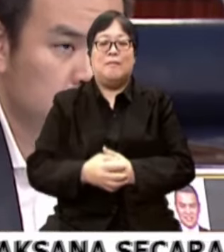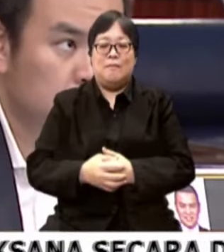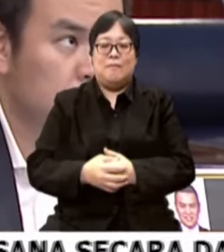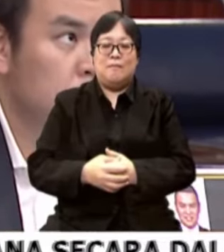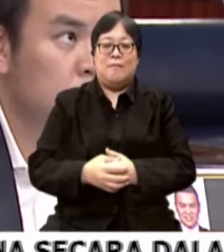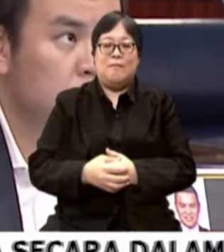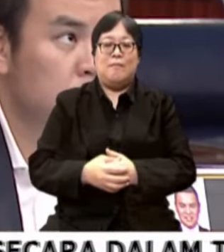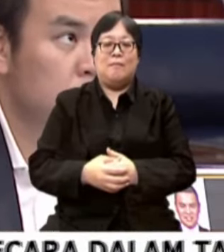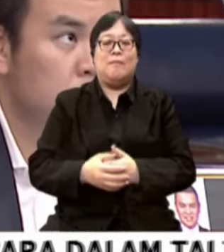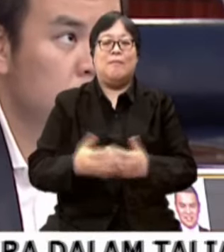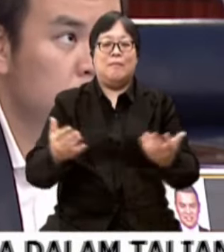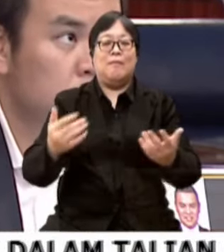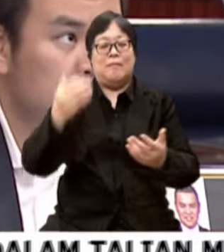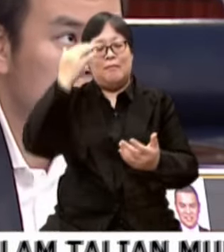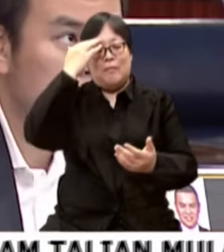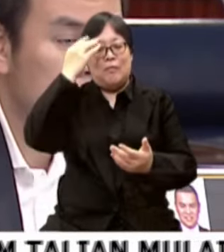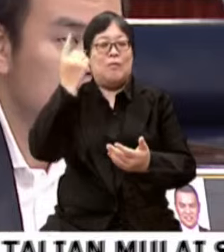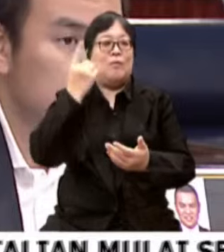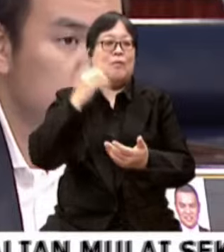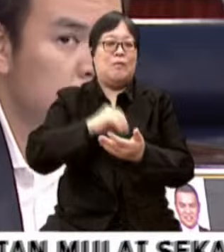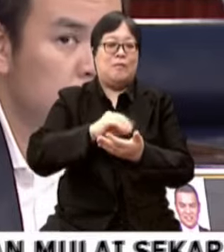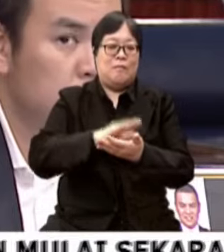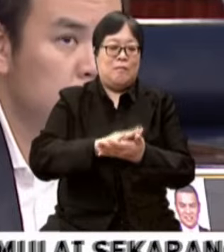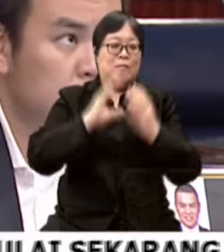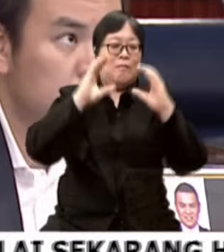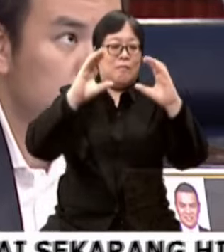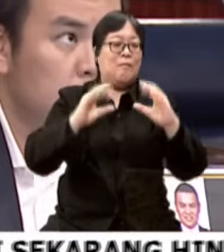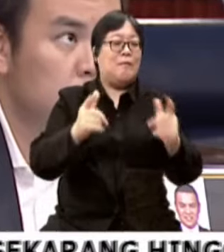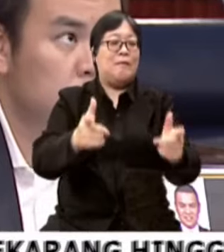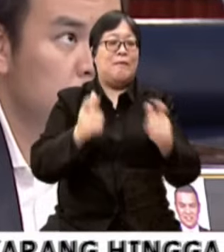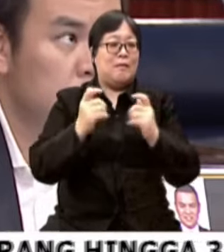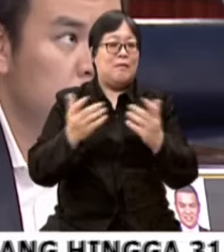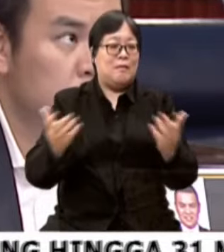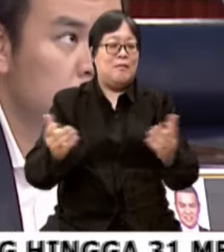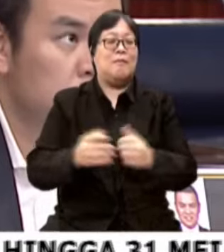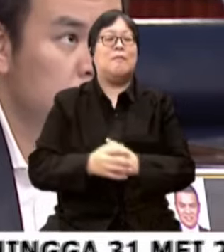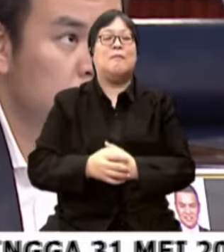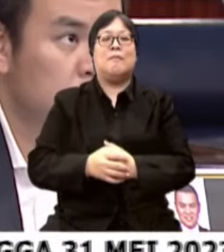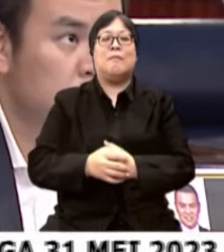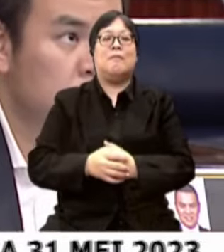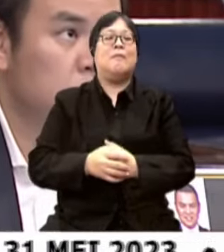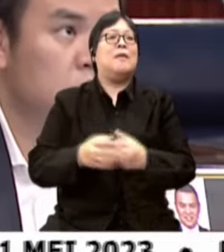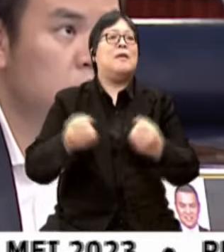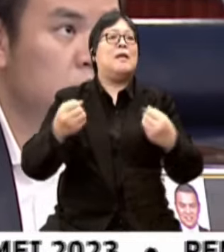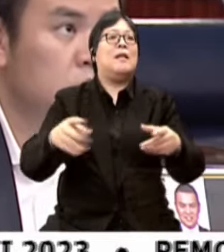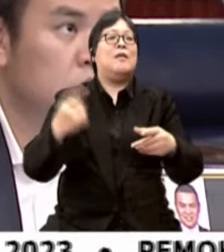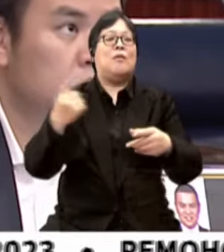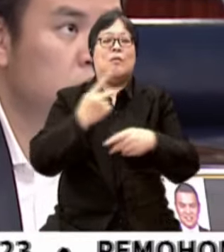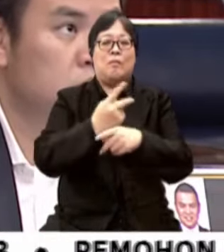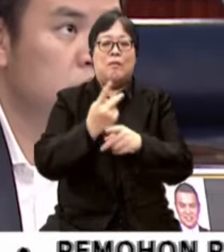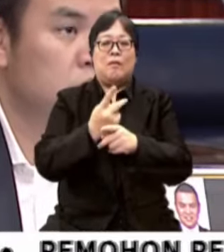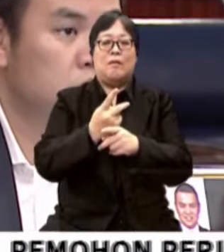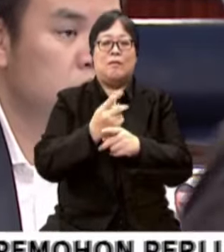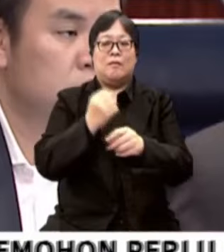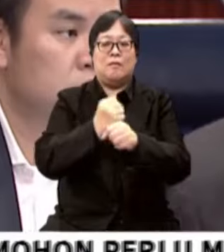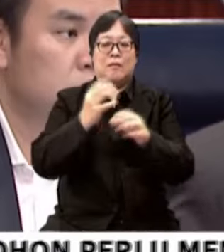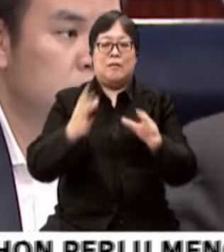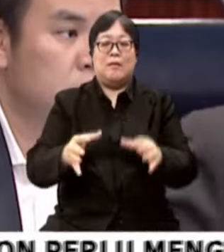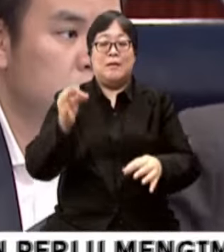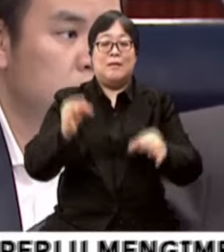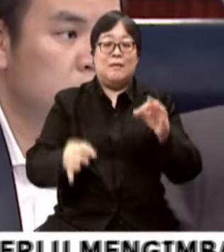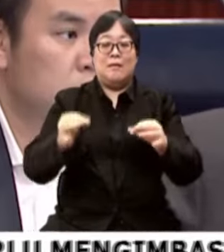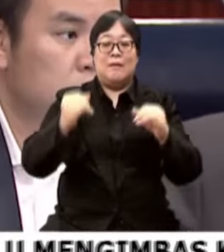dan kita sudah maklum Salah satu cara untuk yang paling cepat untuk kita hilang produktivitas seseorang tenaga kerja adalah